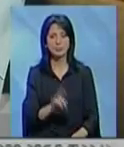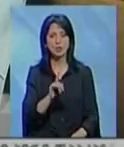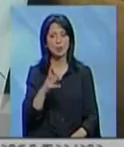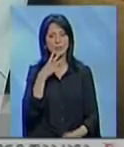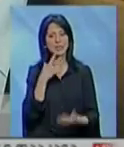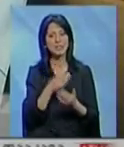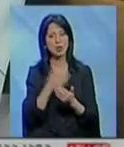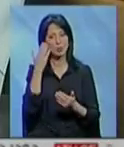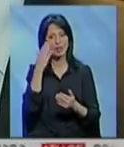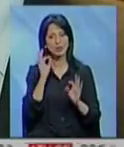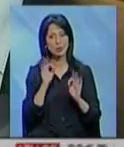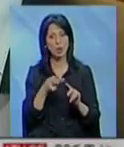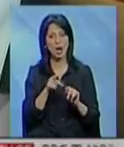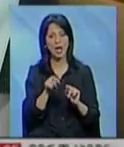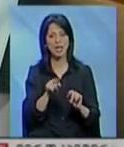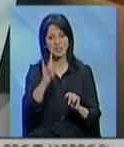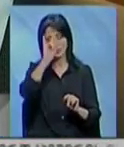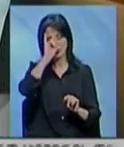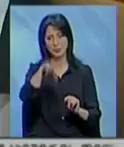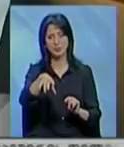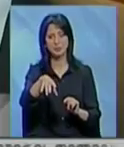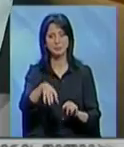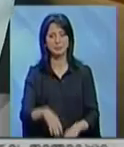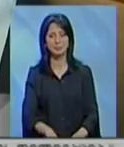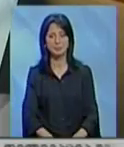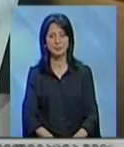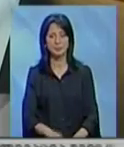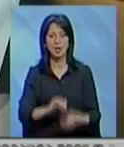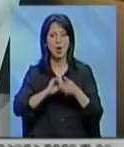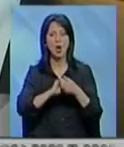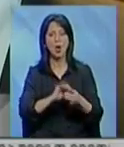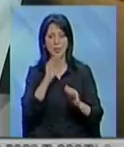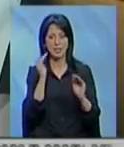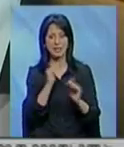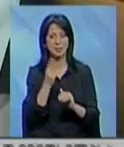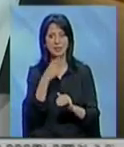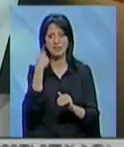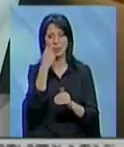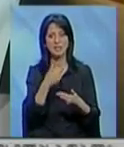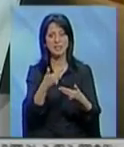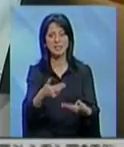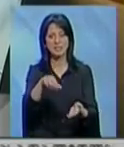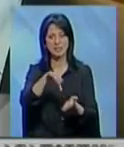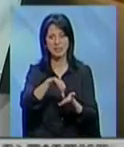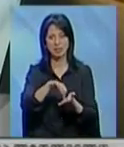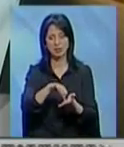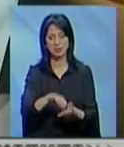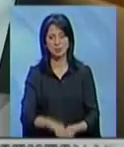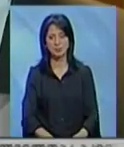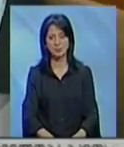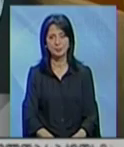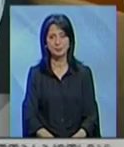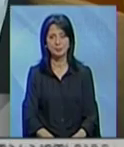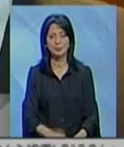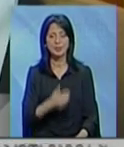რომ საკუთარი თავი სწორედ აი ასეთი ცნობილი საოპერო თეატრების პირველი პირების წინაშე